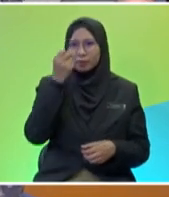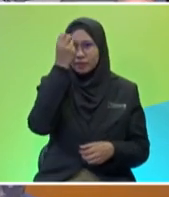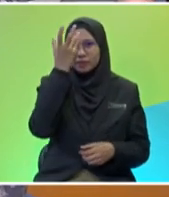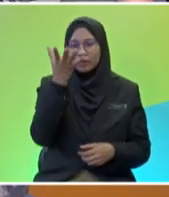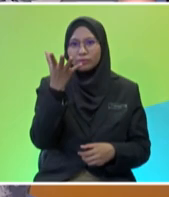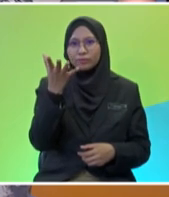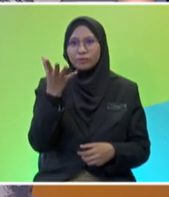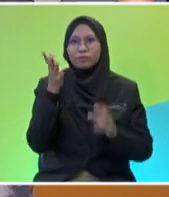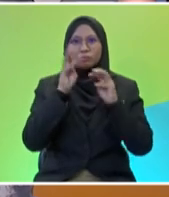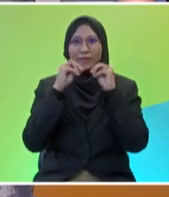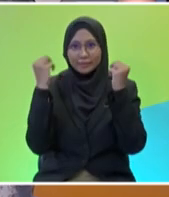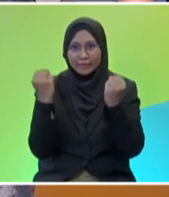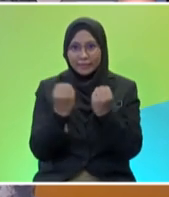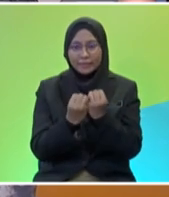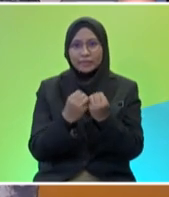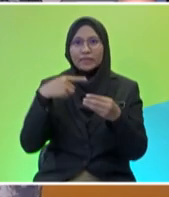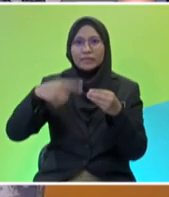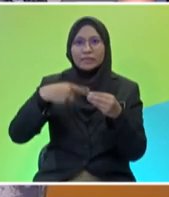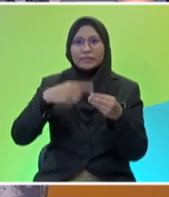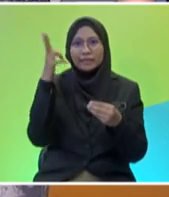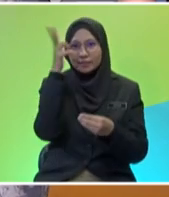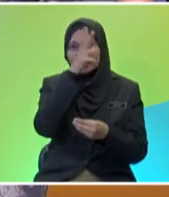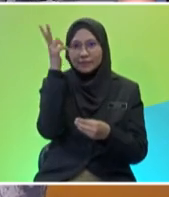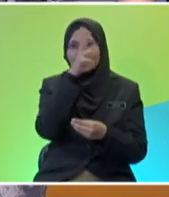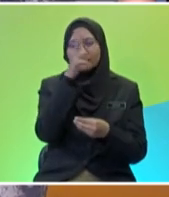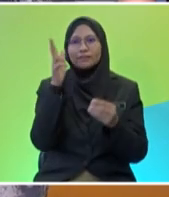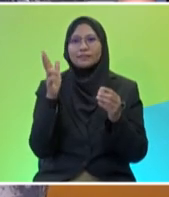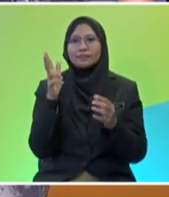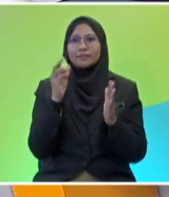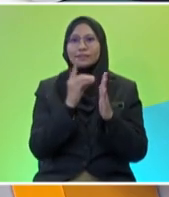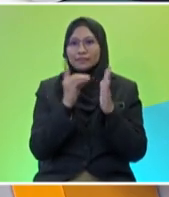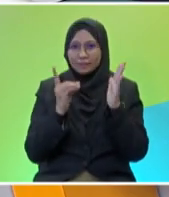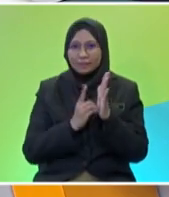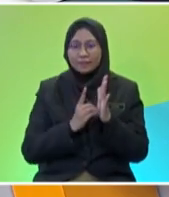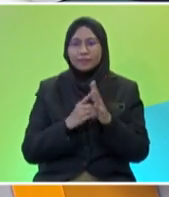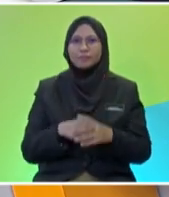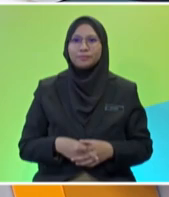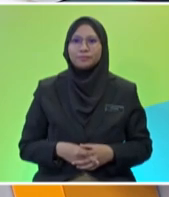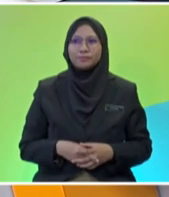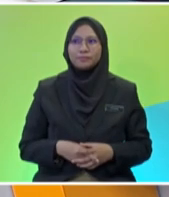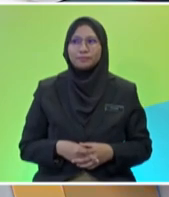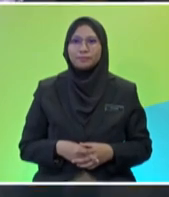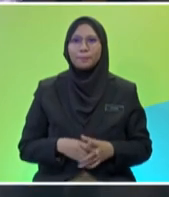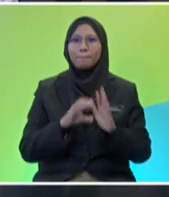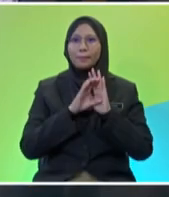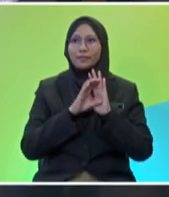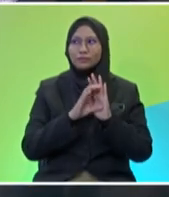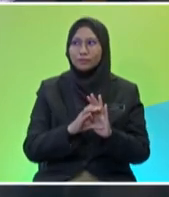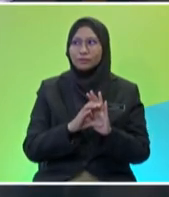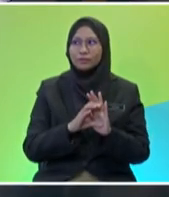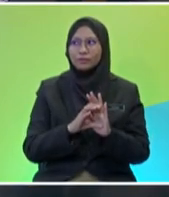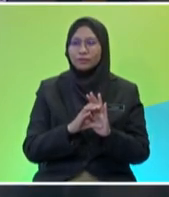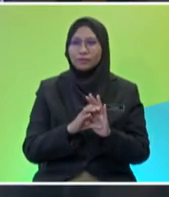kerajaan ini sebenarnya mereka tidak jelas berkaitan dengan berbagai contoh